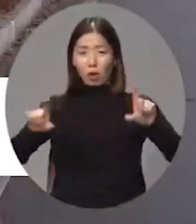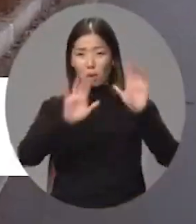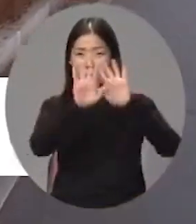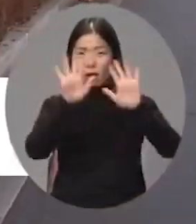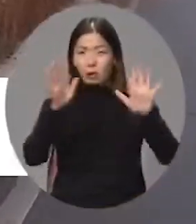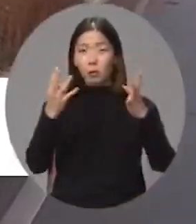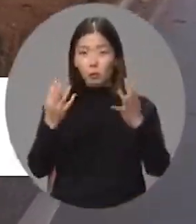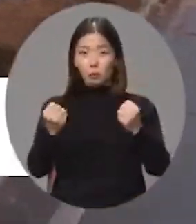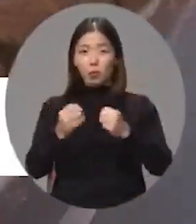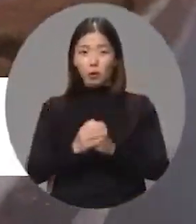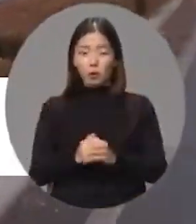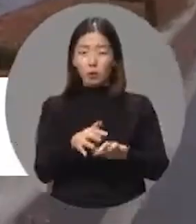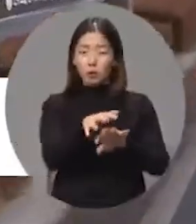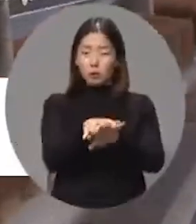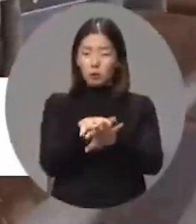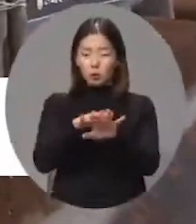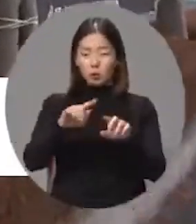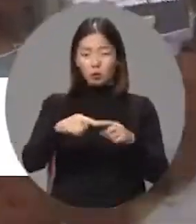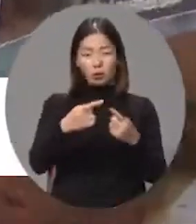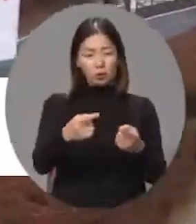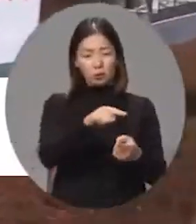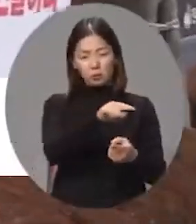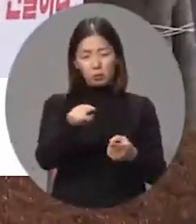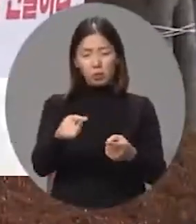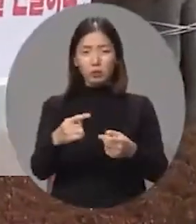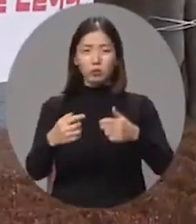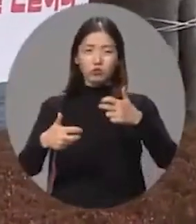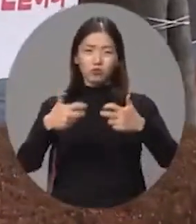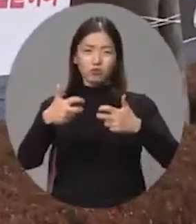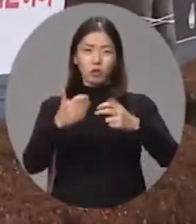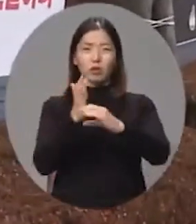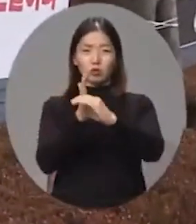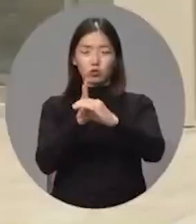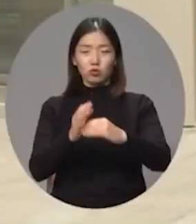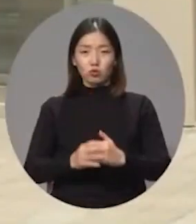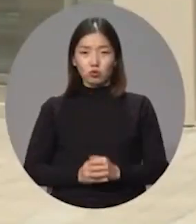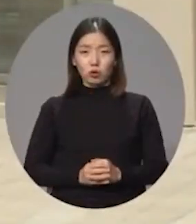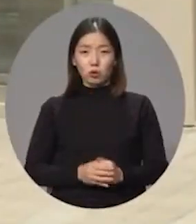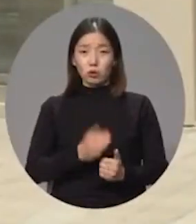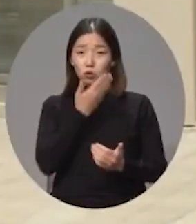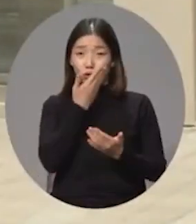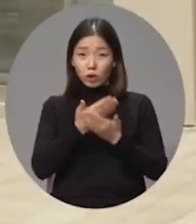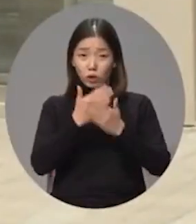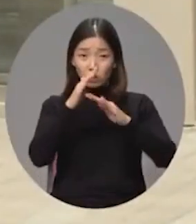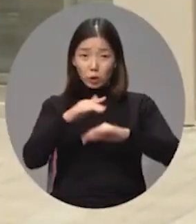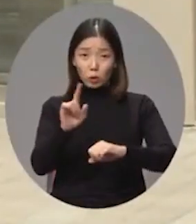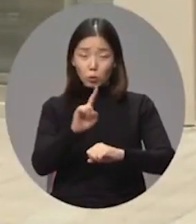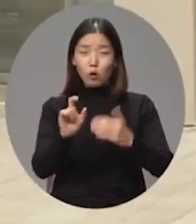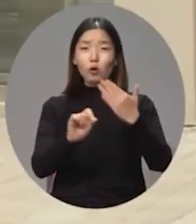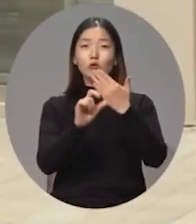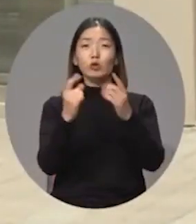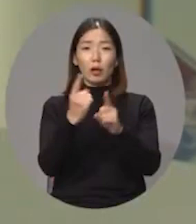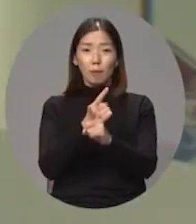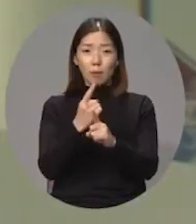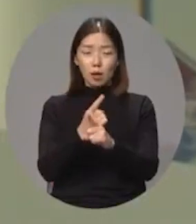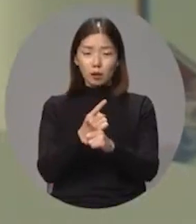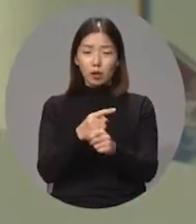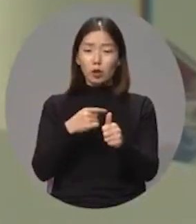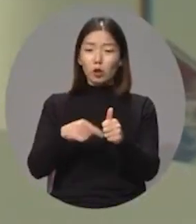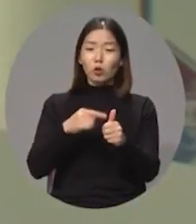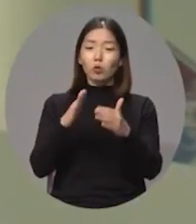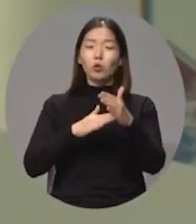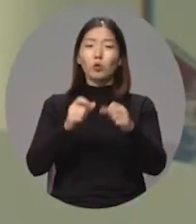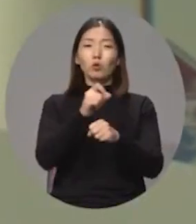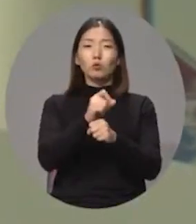정도로 구성원들이 첨예하게 대립하고 있기 때문입니다 쟁점은 지난 9월 개정된 교육공무원